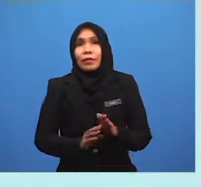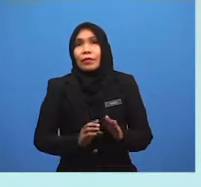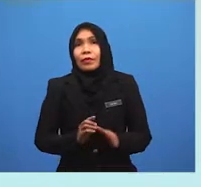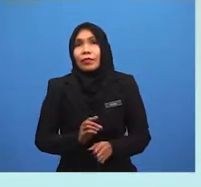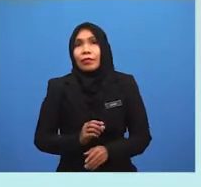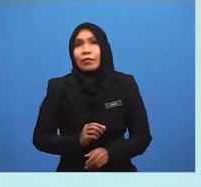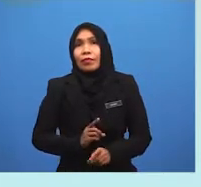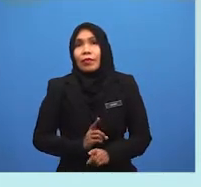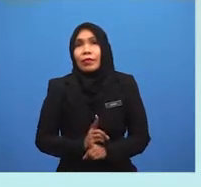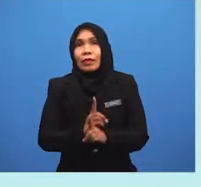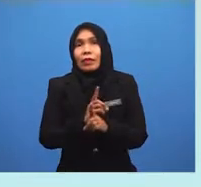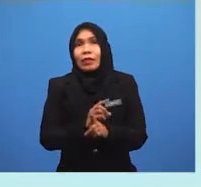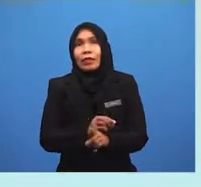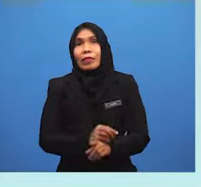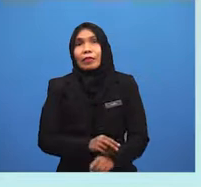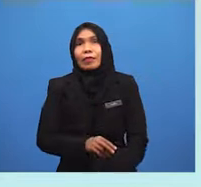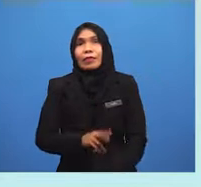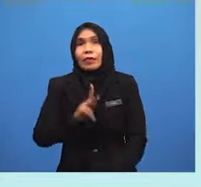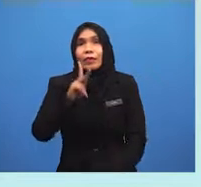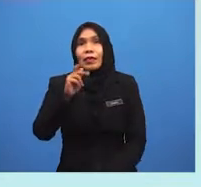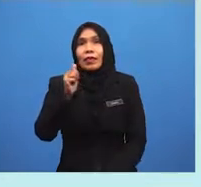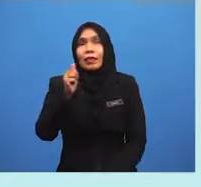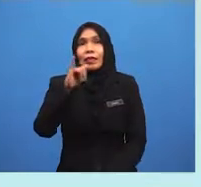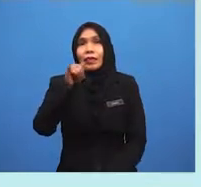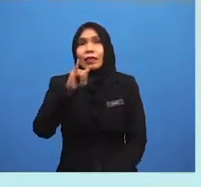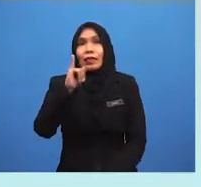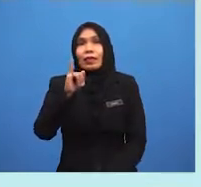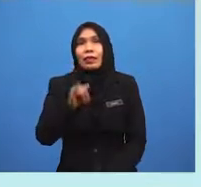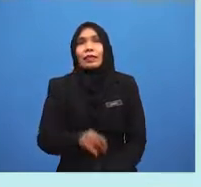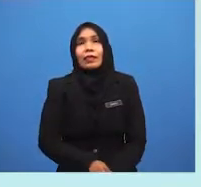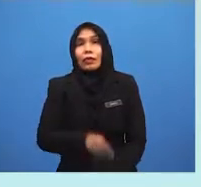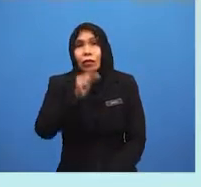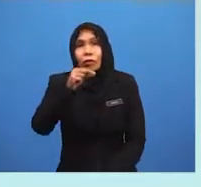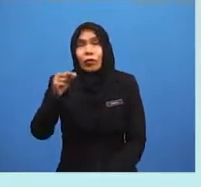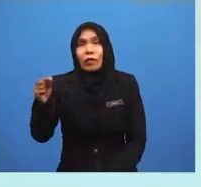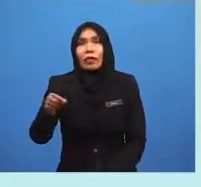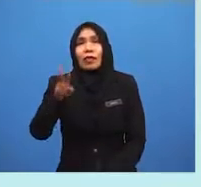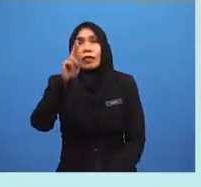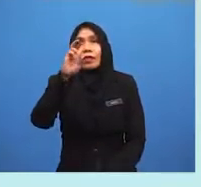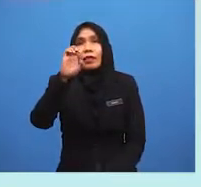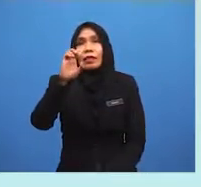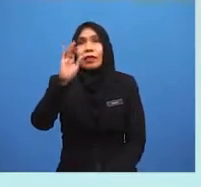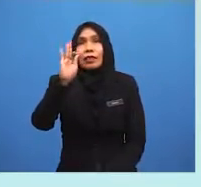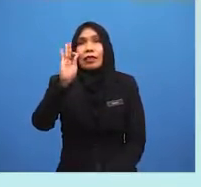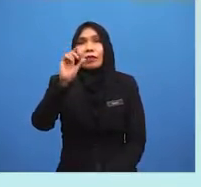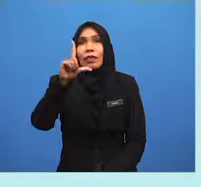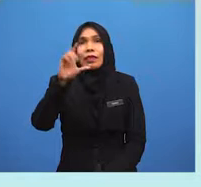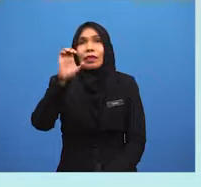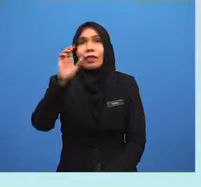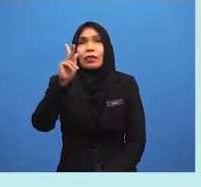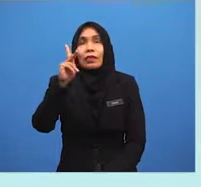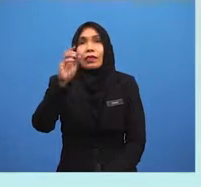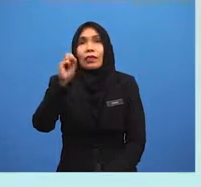Berdasarkan kaji selidik, tuliskan refleksi murid-murid tentang budaya